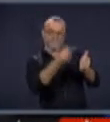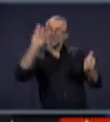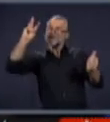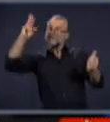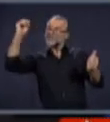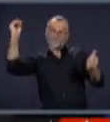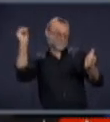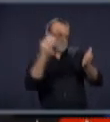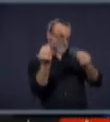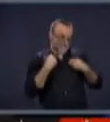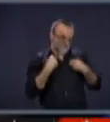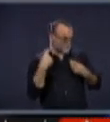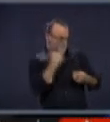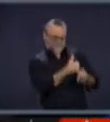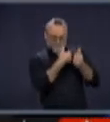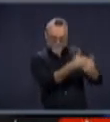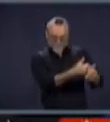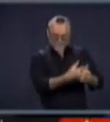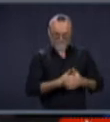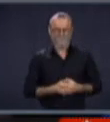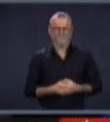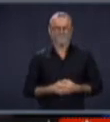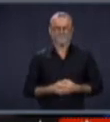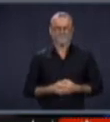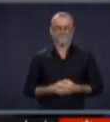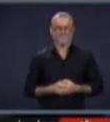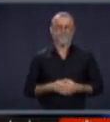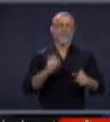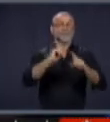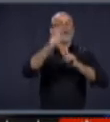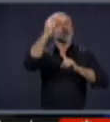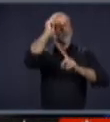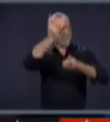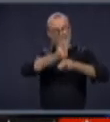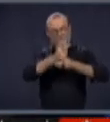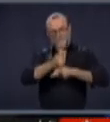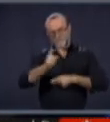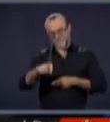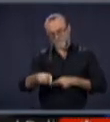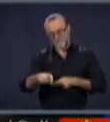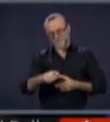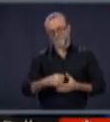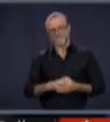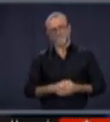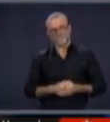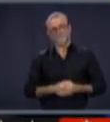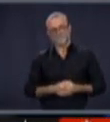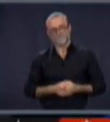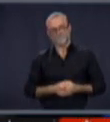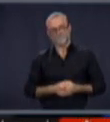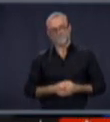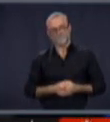de l'Organisation mondiale de la santé. Mais oui, il faut être prudent.